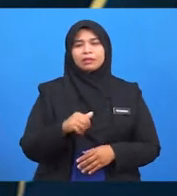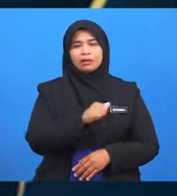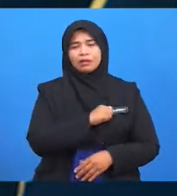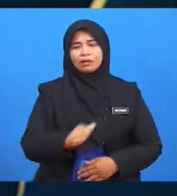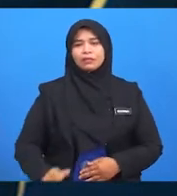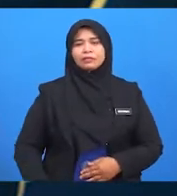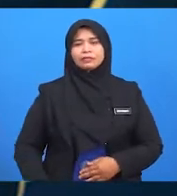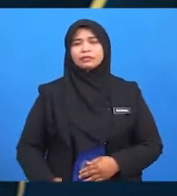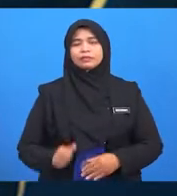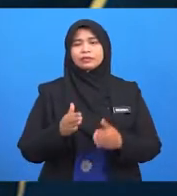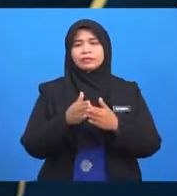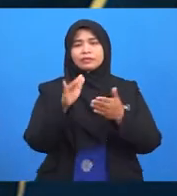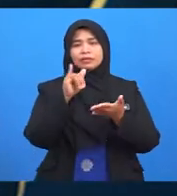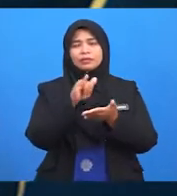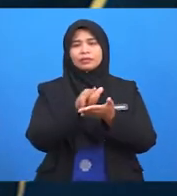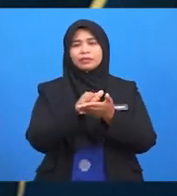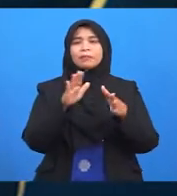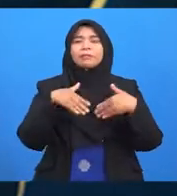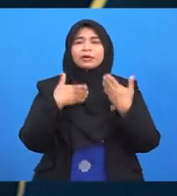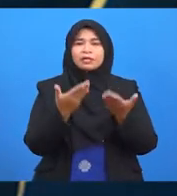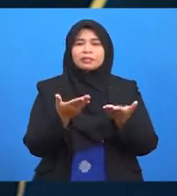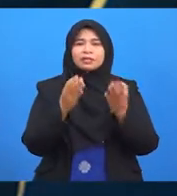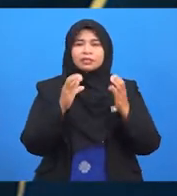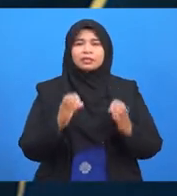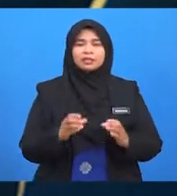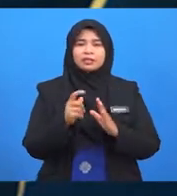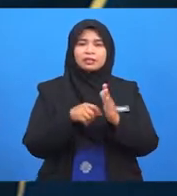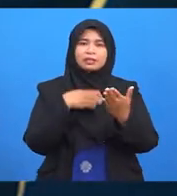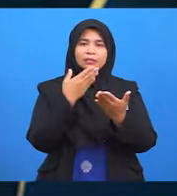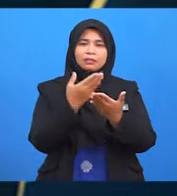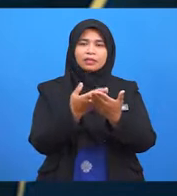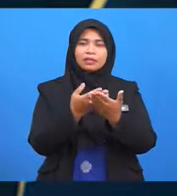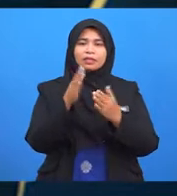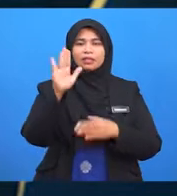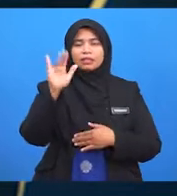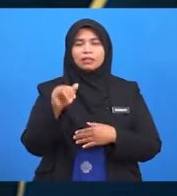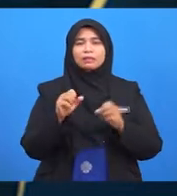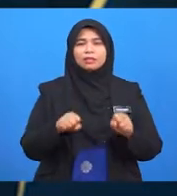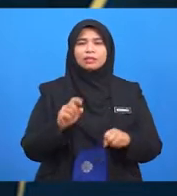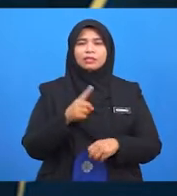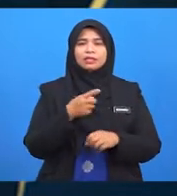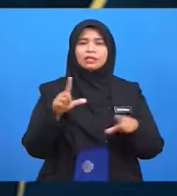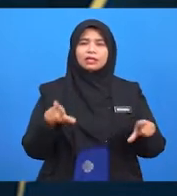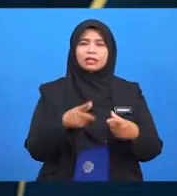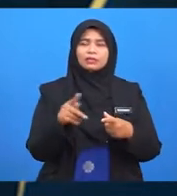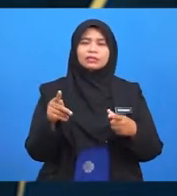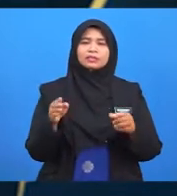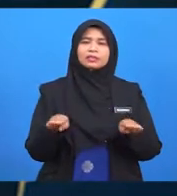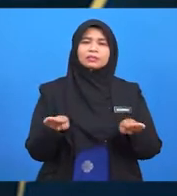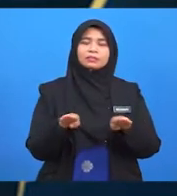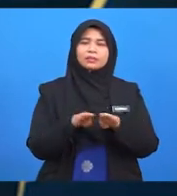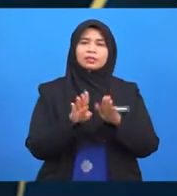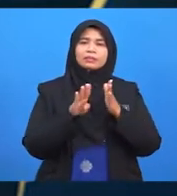kita. Oleh itu, bagaimanakah cara terbaik yang boleh kita lakukan sebagai